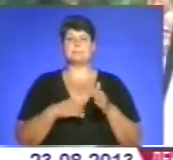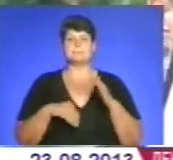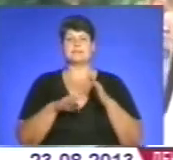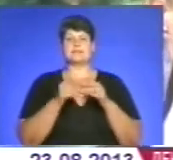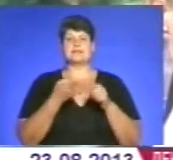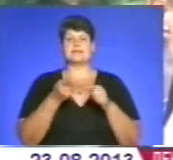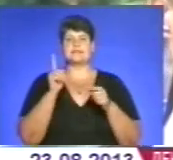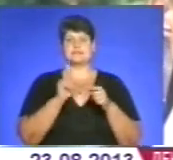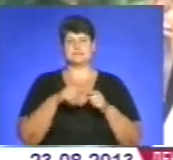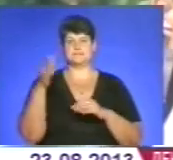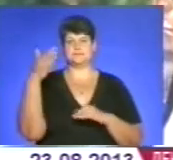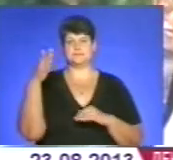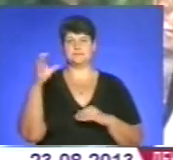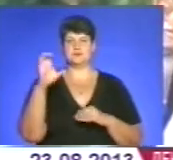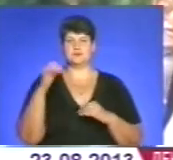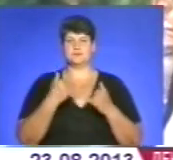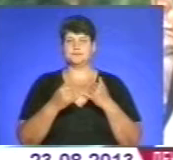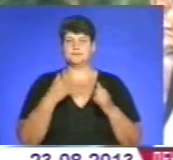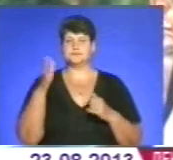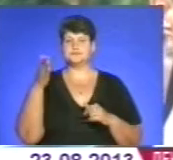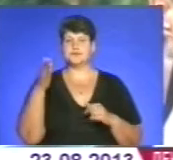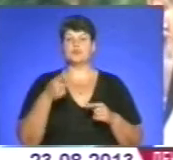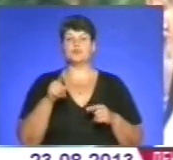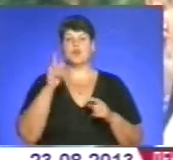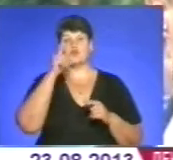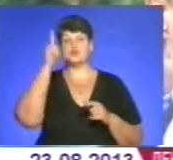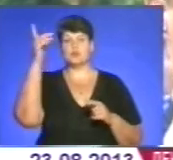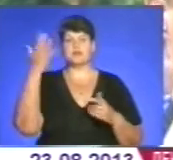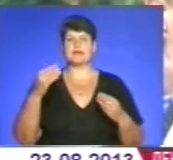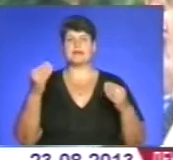синьо-жовтим знаменом. Тож нехай Господь, який дарував нам